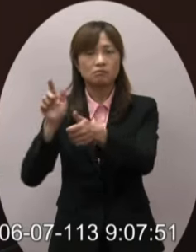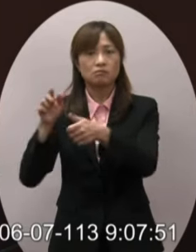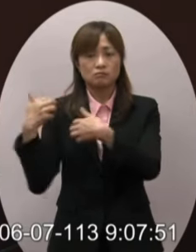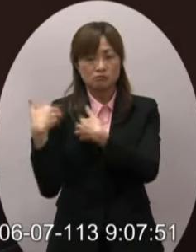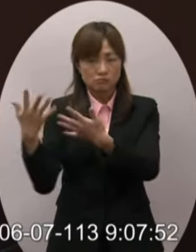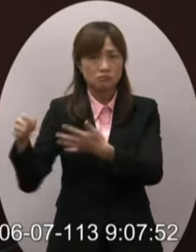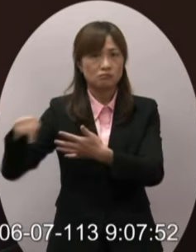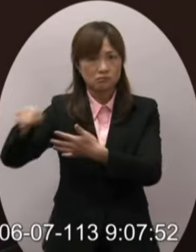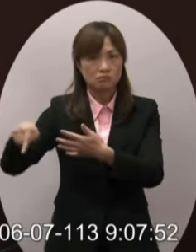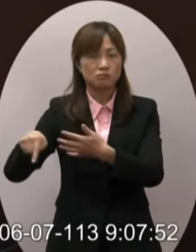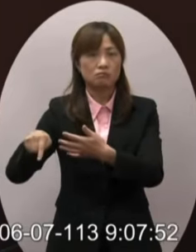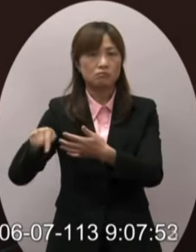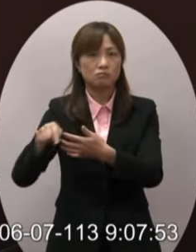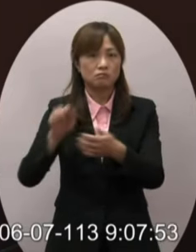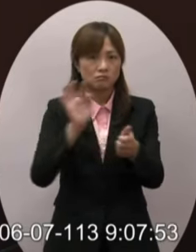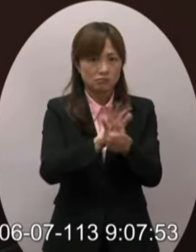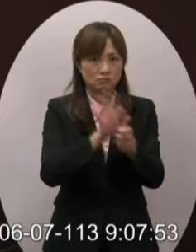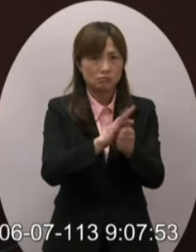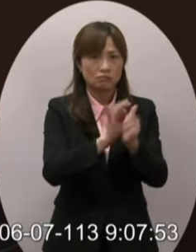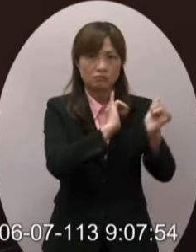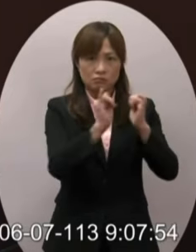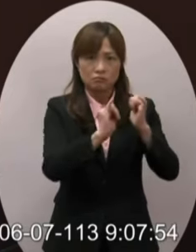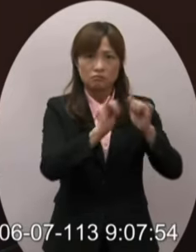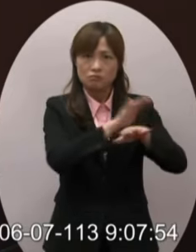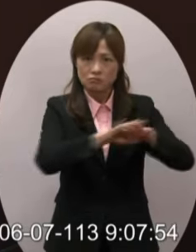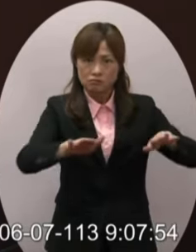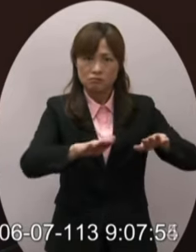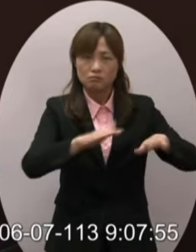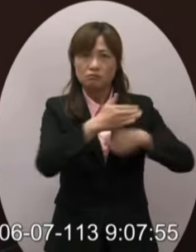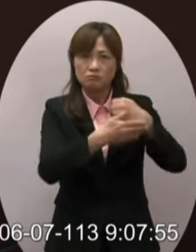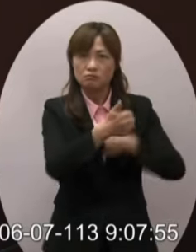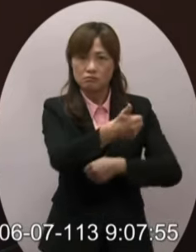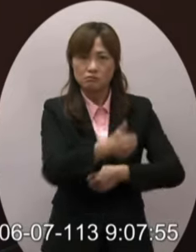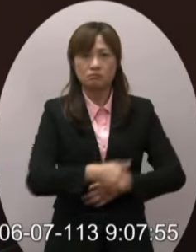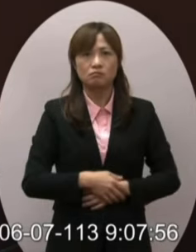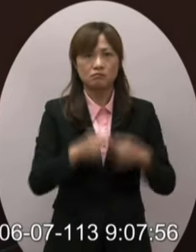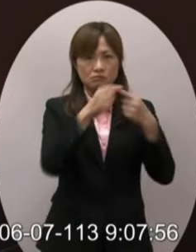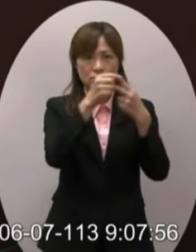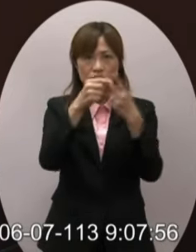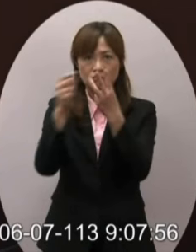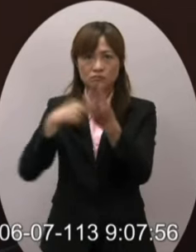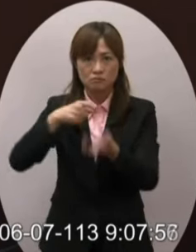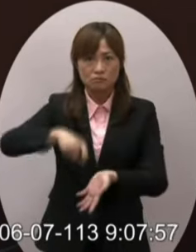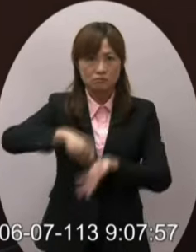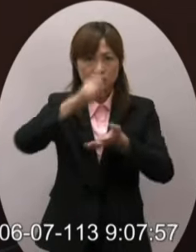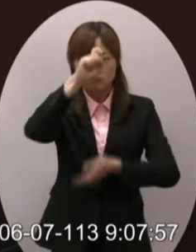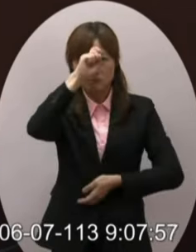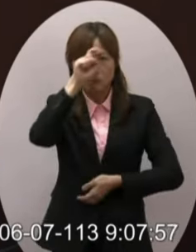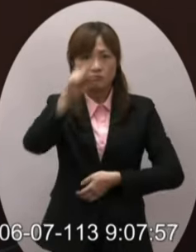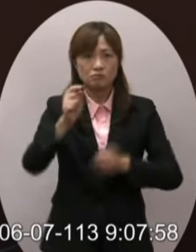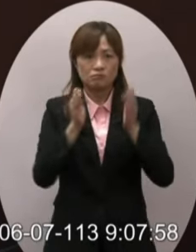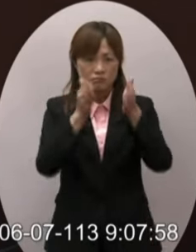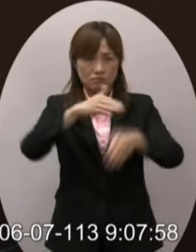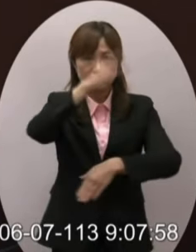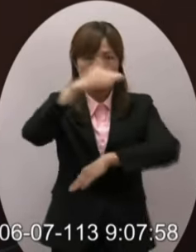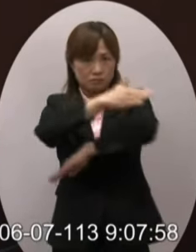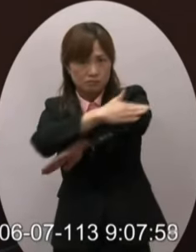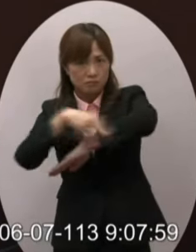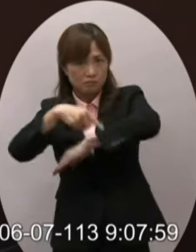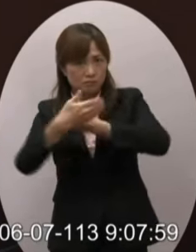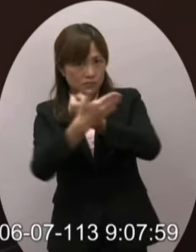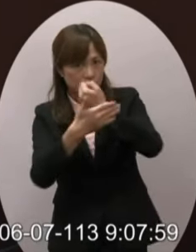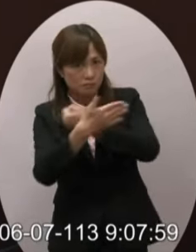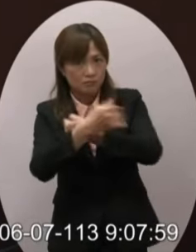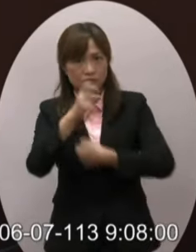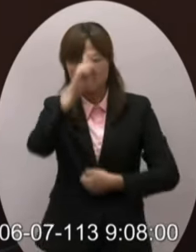财产安全。以上三个建议是针对这次边坡防测，希望我们行政团队能从善如流，